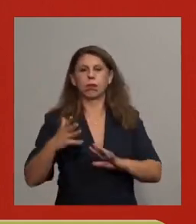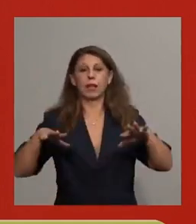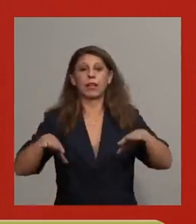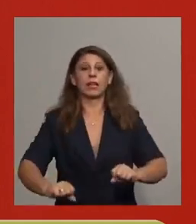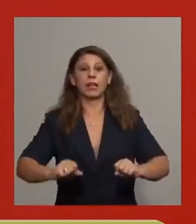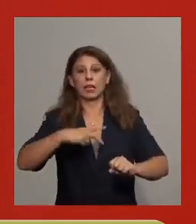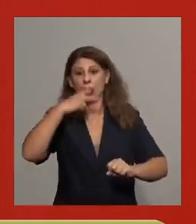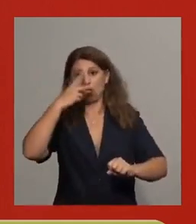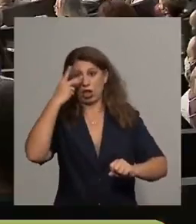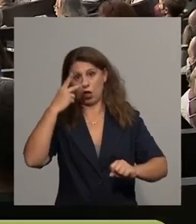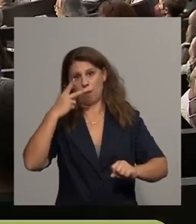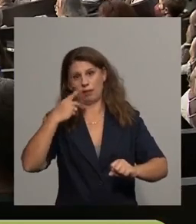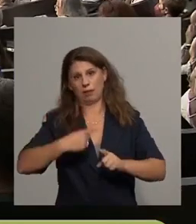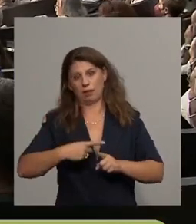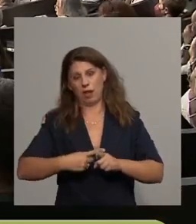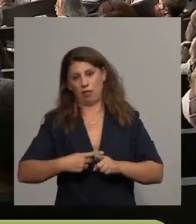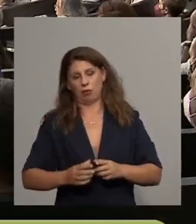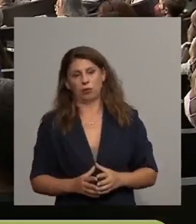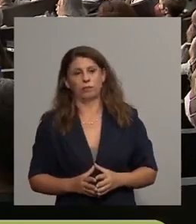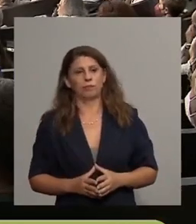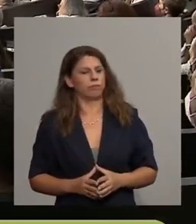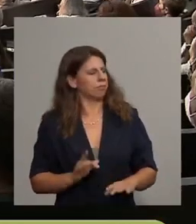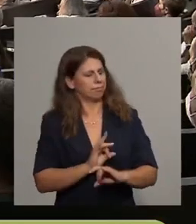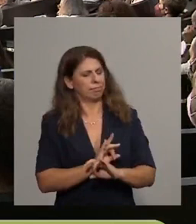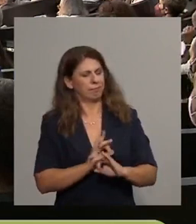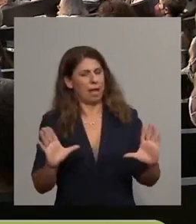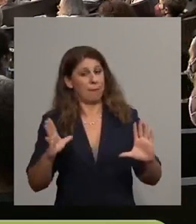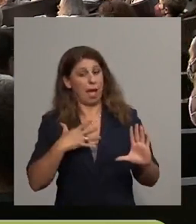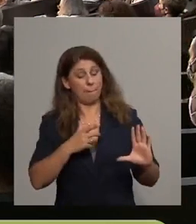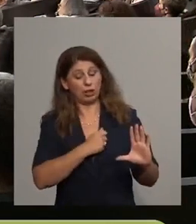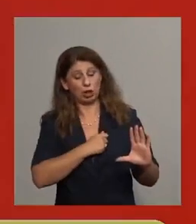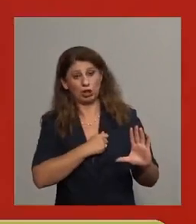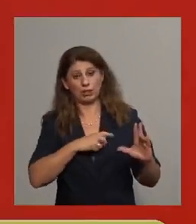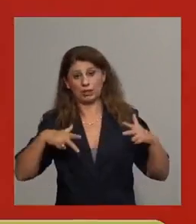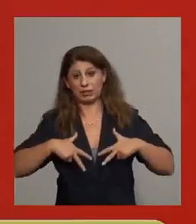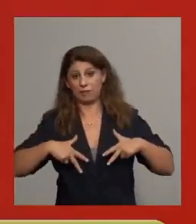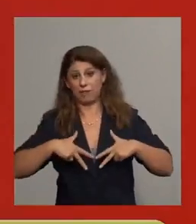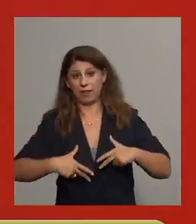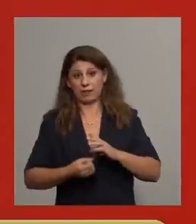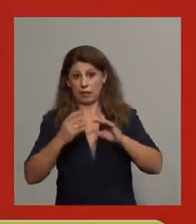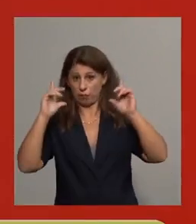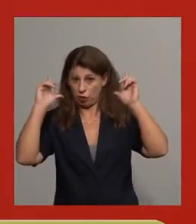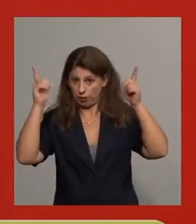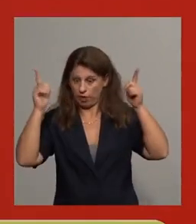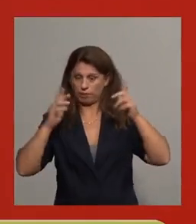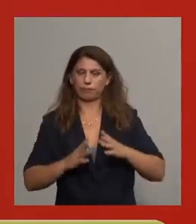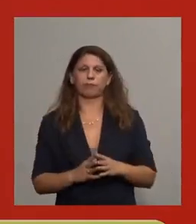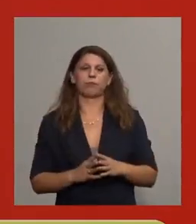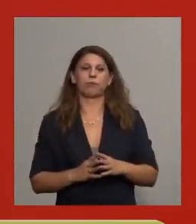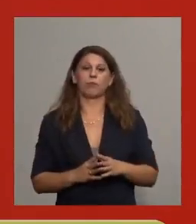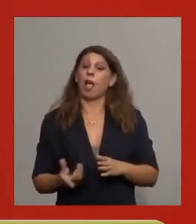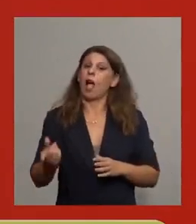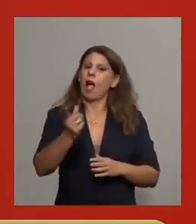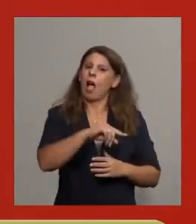κυριαρχικά δικαιώματα της χώρας. Καμιά εμπιστοσύνη λοιπόν στην κυβέρνηση της Νέας Δημοκρατίας, στις